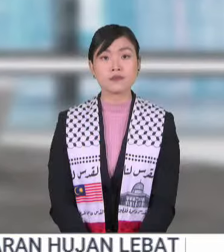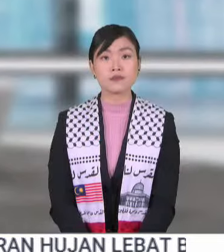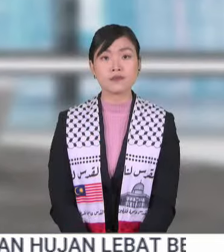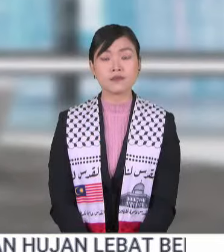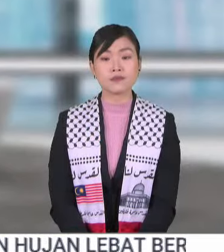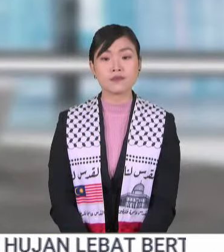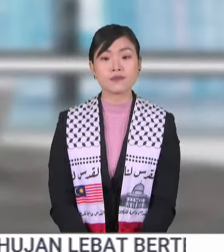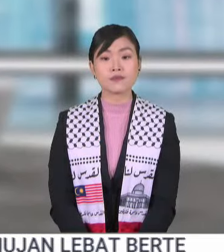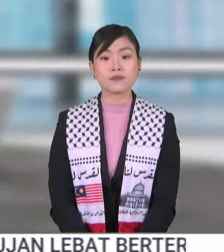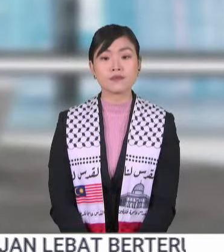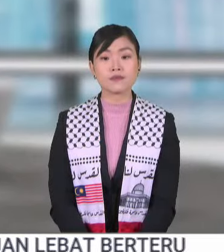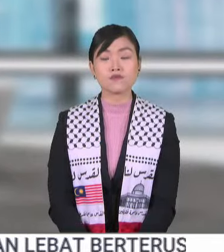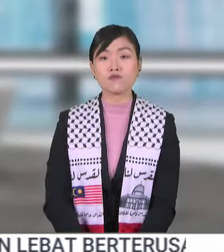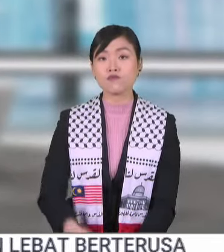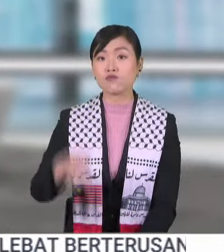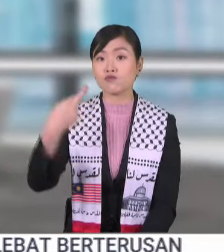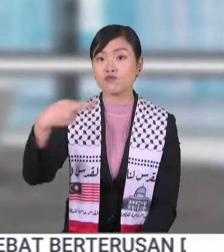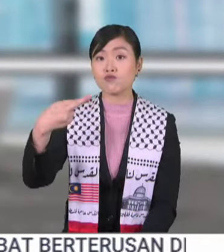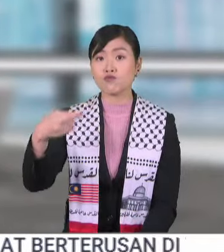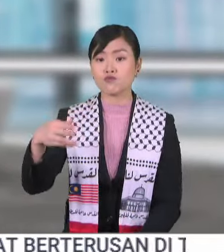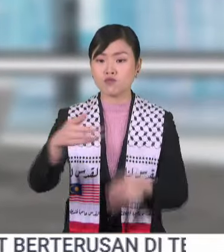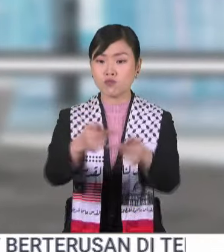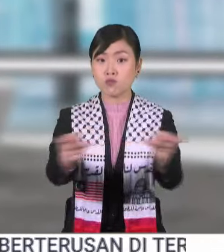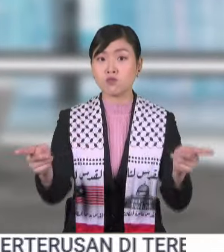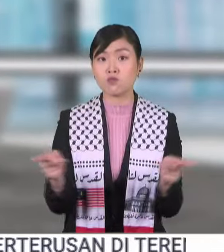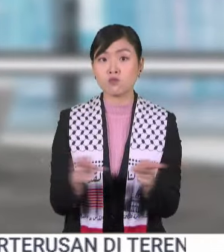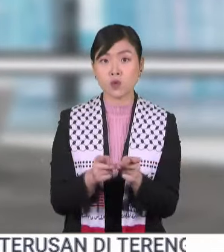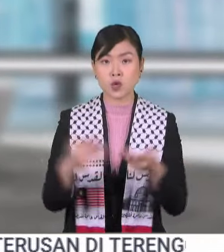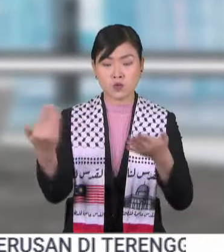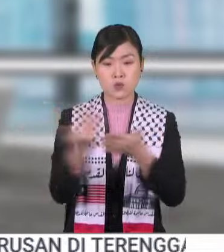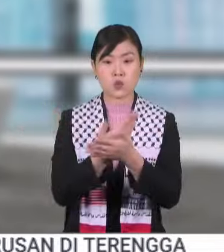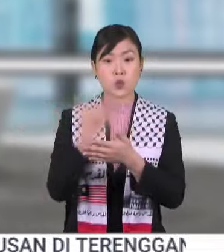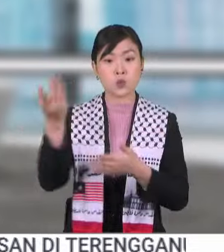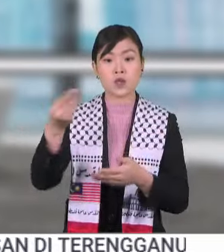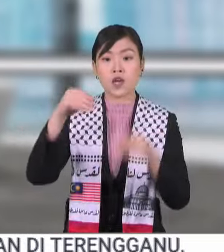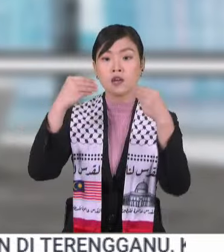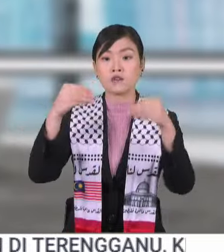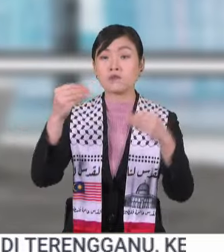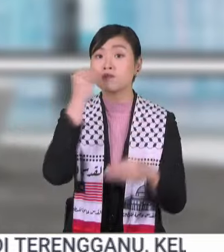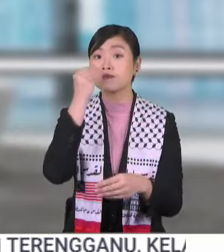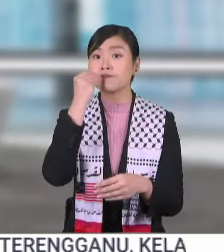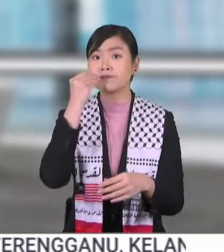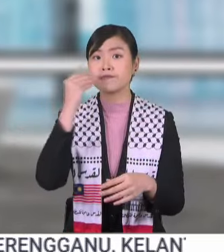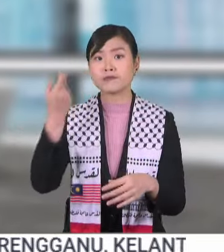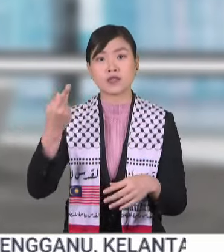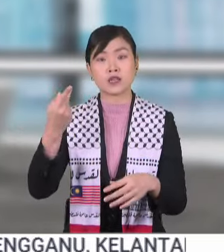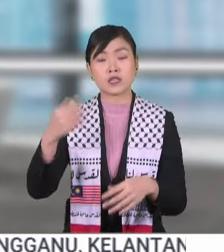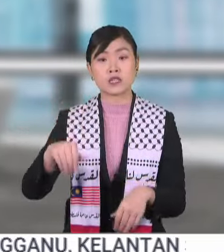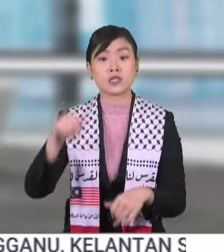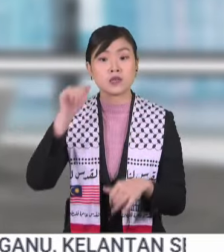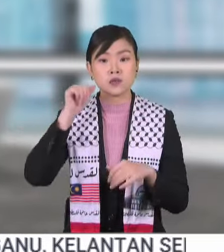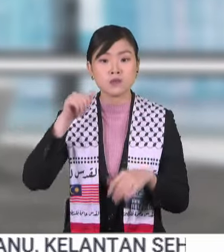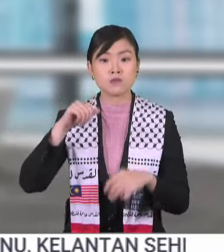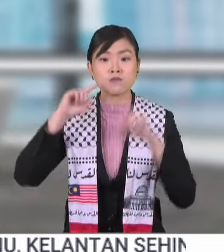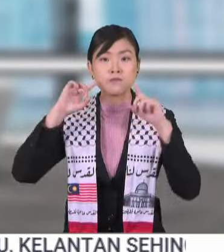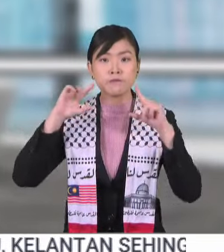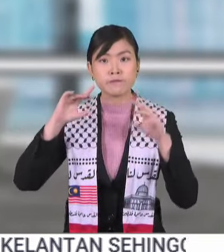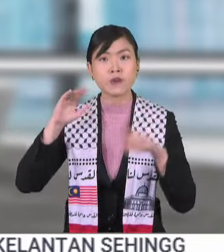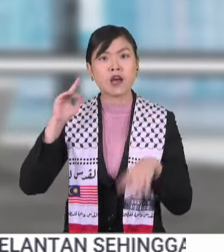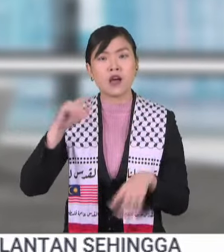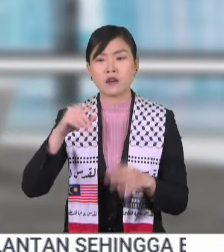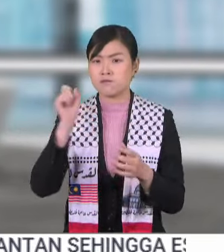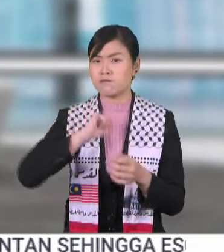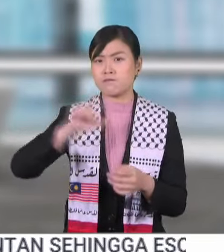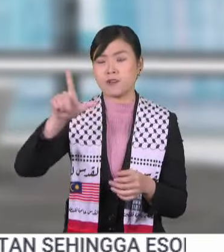kasih kadar sewa tapak Niaga baru di Medan selera Pasar Besar lar yang didakwa terlalu mahal akan dikaji